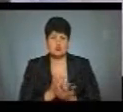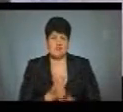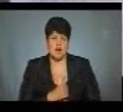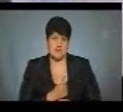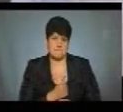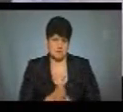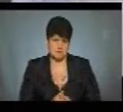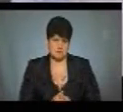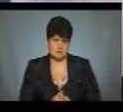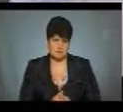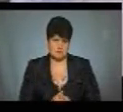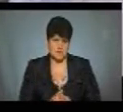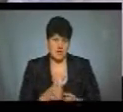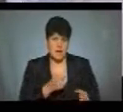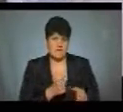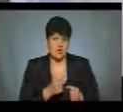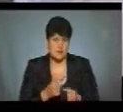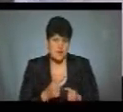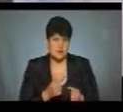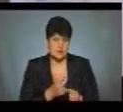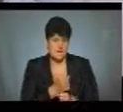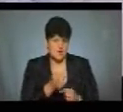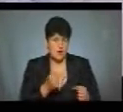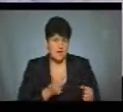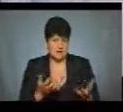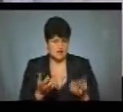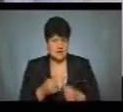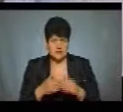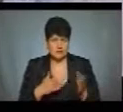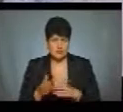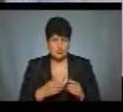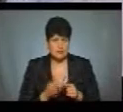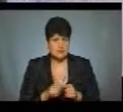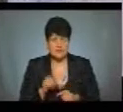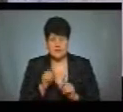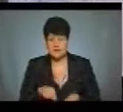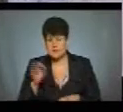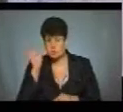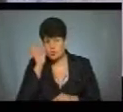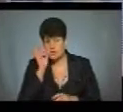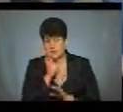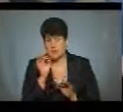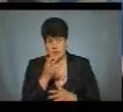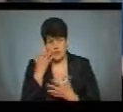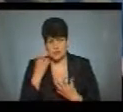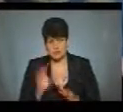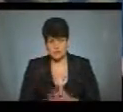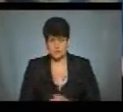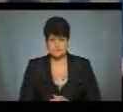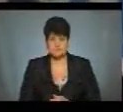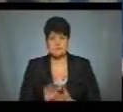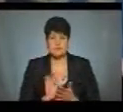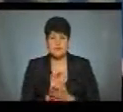Ну, автомат знову взяти в руки – це такі спогади, які не забудеш ніколи.